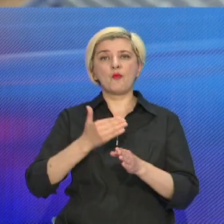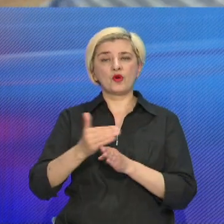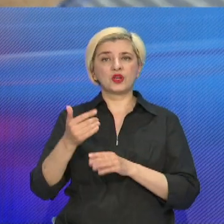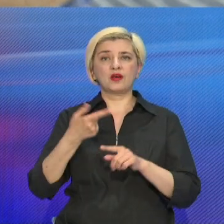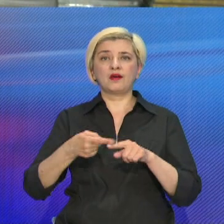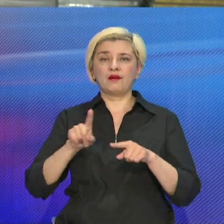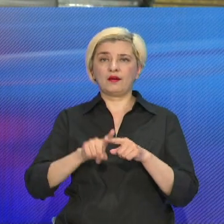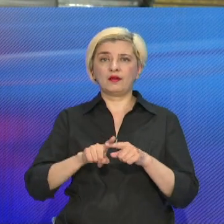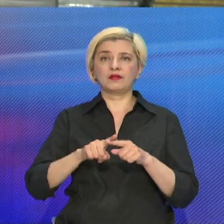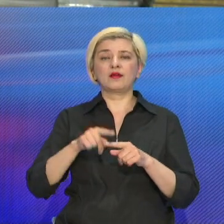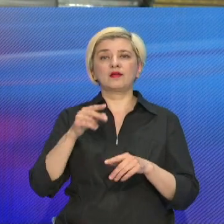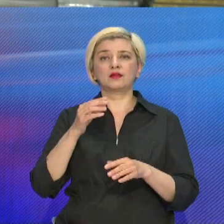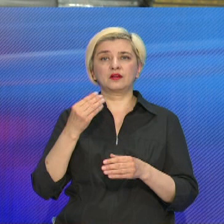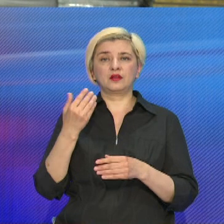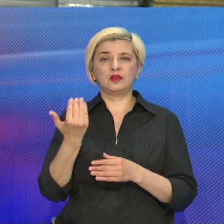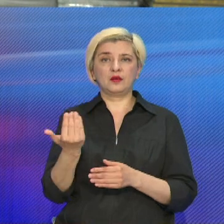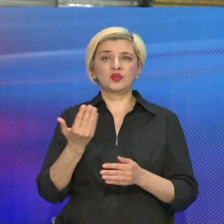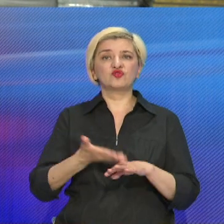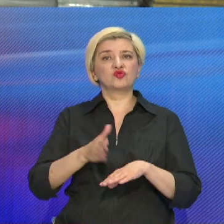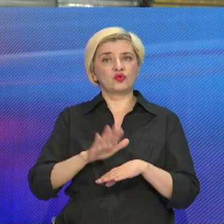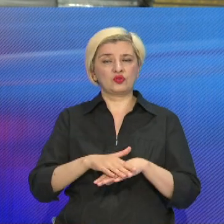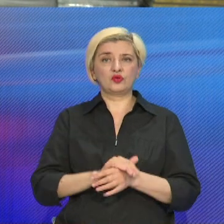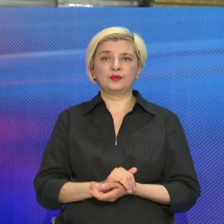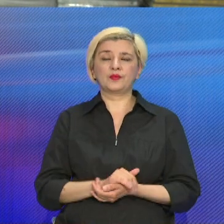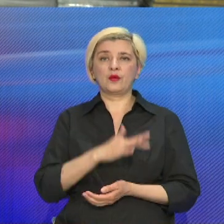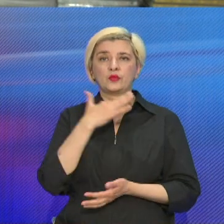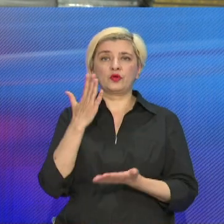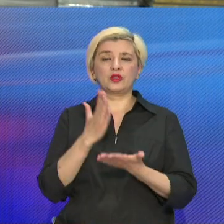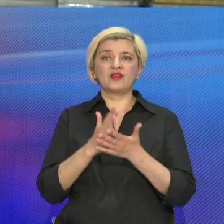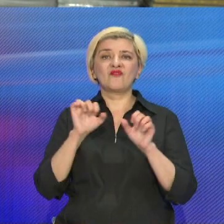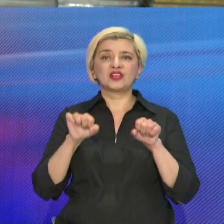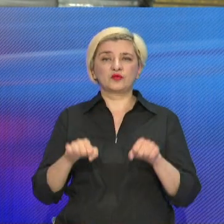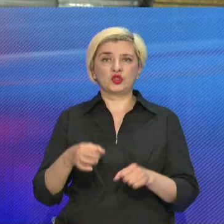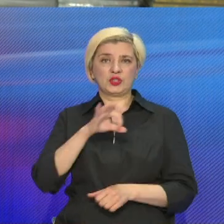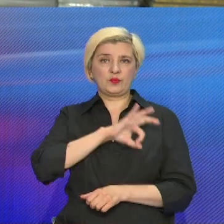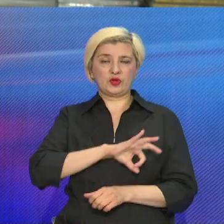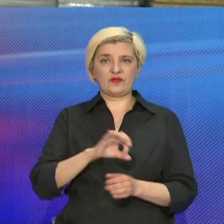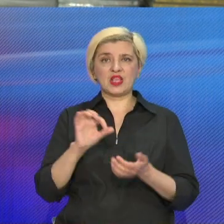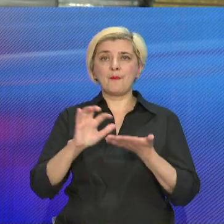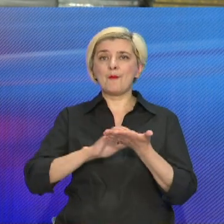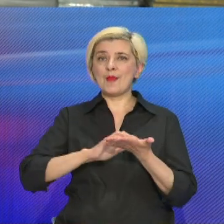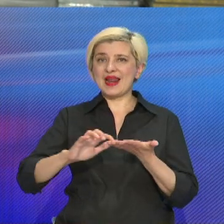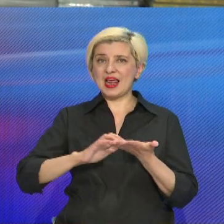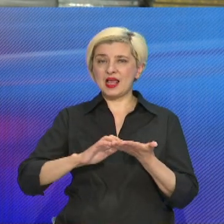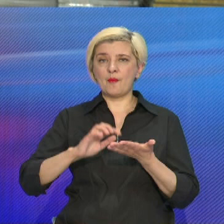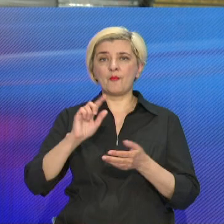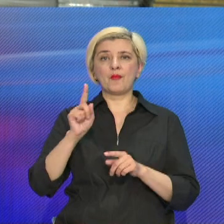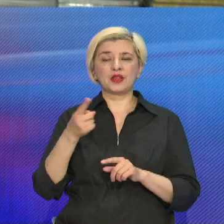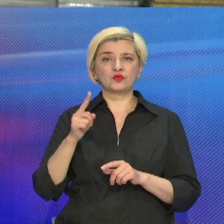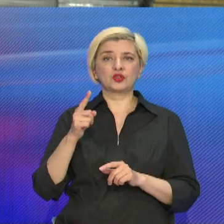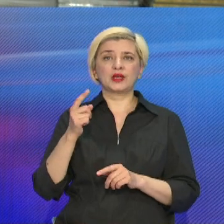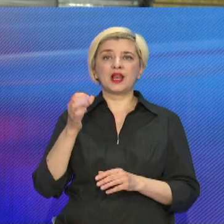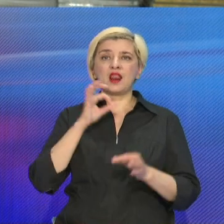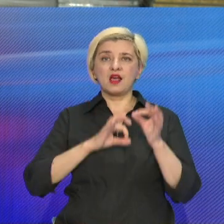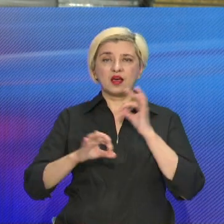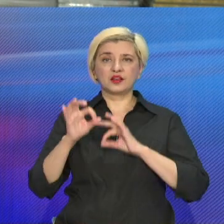значно тяжей. Много есть возможностей для использования этого Брайля, поскольку даже лекарственные препараты,